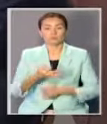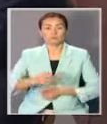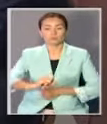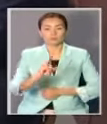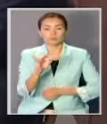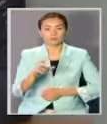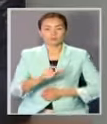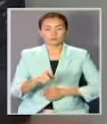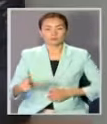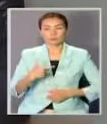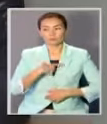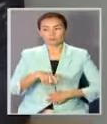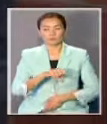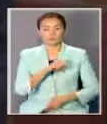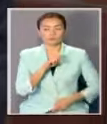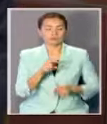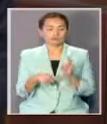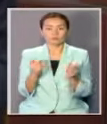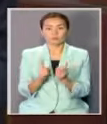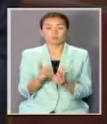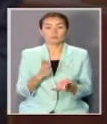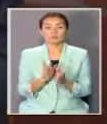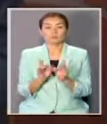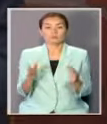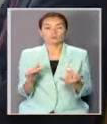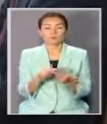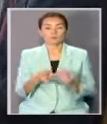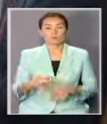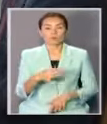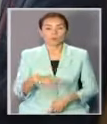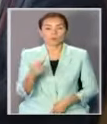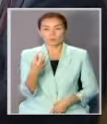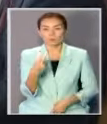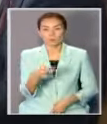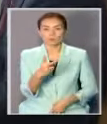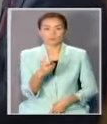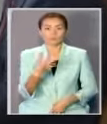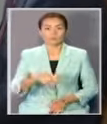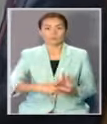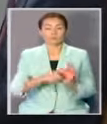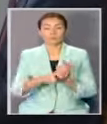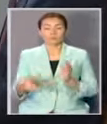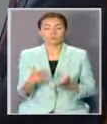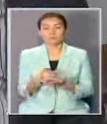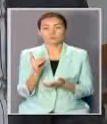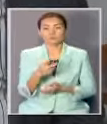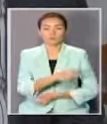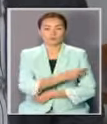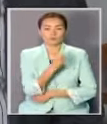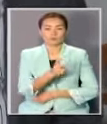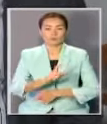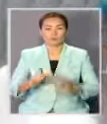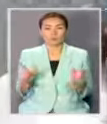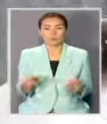әкімі азаматтарды жеке сұрақтары бойынша қабылдады. Айта кетейік, ауылдық округте 1248 тұрғын бар. Бұнда бір емхана,